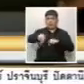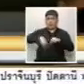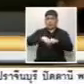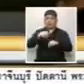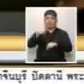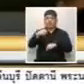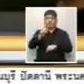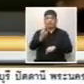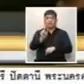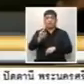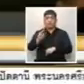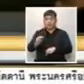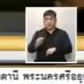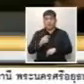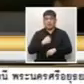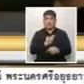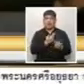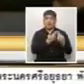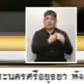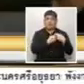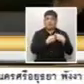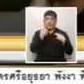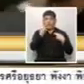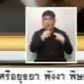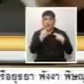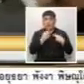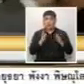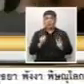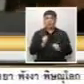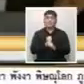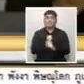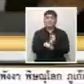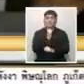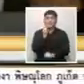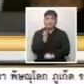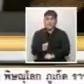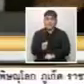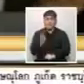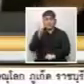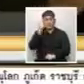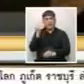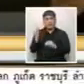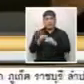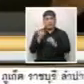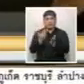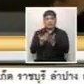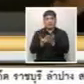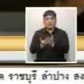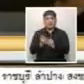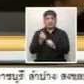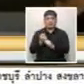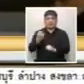เกิดขึ้นอยู่ในความรับผิดชอบของผู้รับจ้างและไม่สามารถนำมาคิดค่าใช้จ่ายเพิ่มเติมกับผู้ว่าจ้